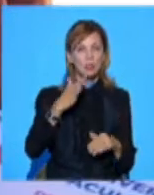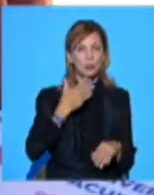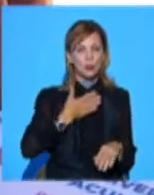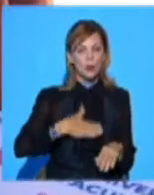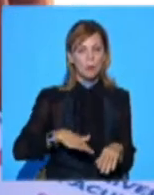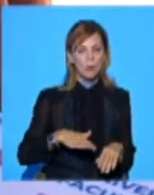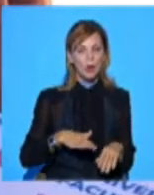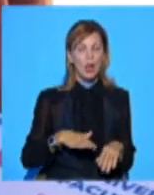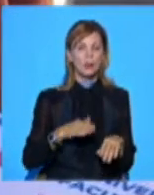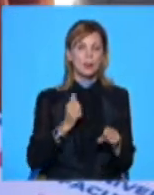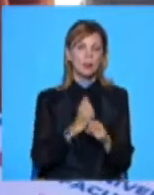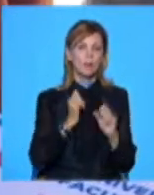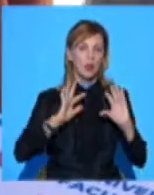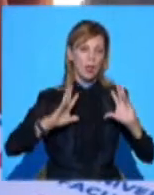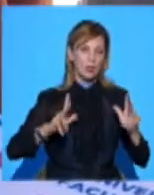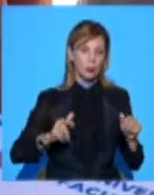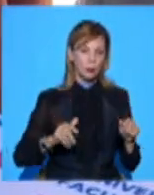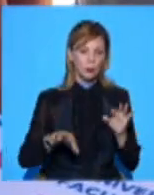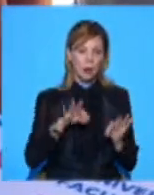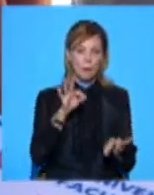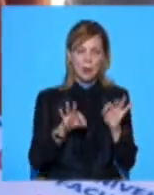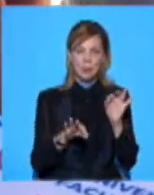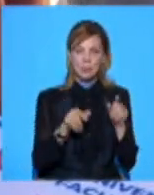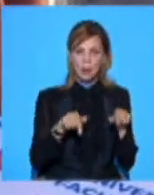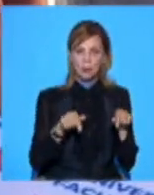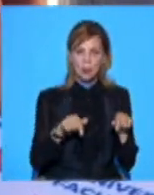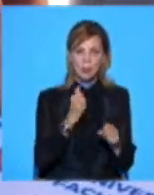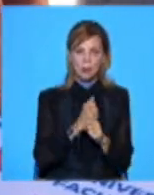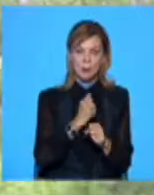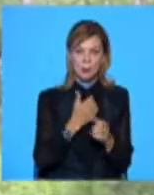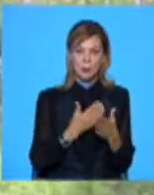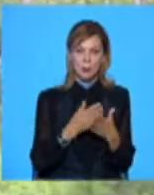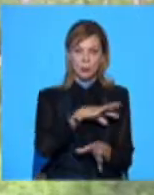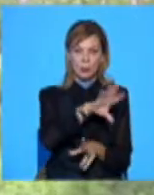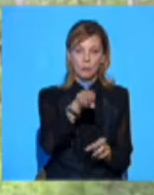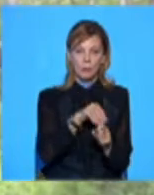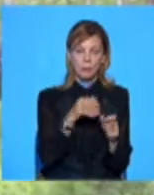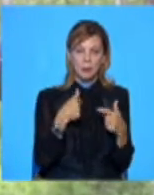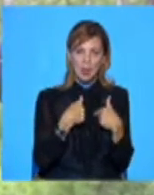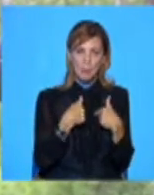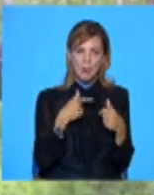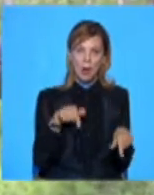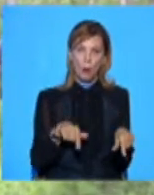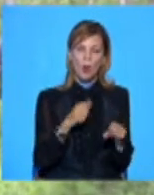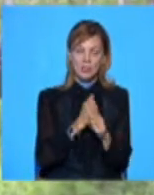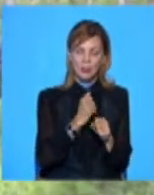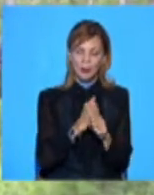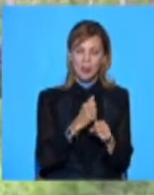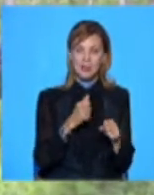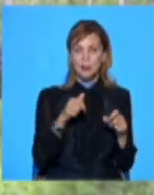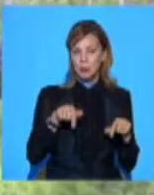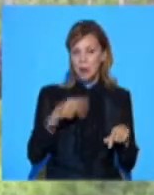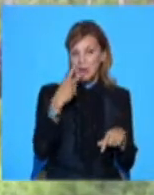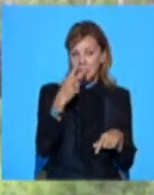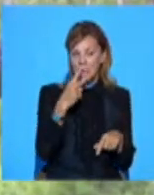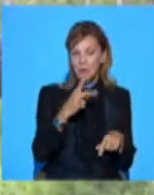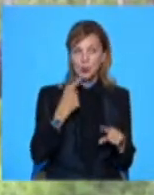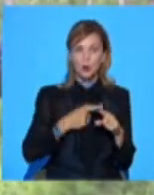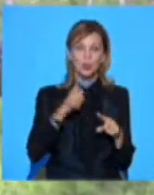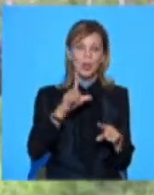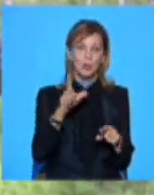pentru agricultură. Am ales horticultura deoarece părinții mei sunt în domeniu, cu asta am crescut, cu legume,